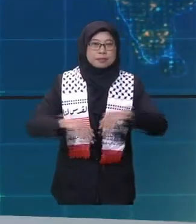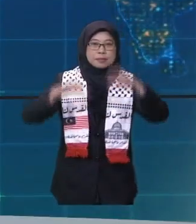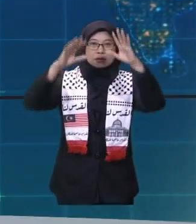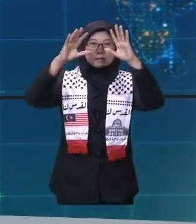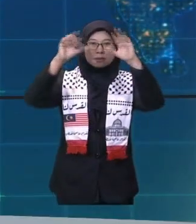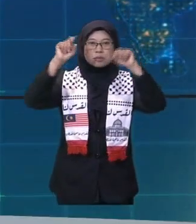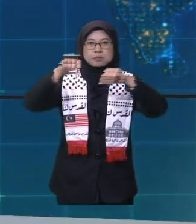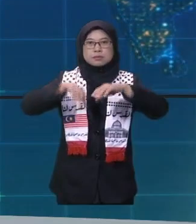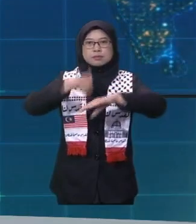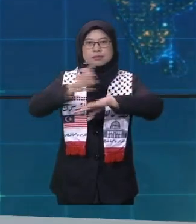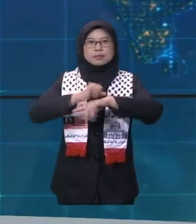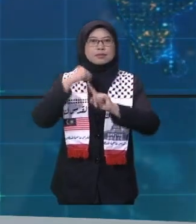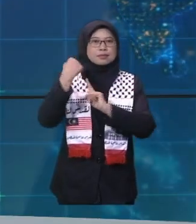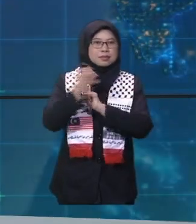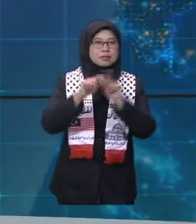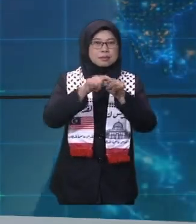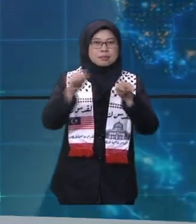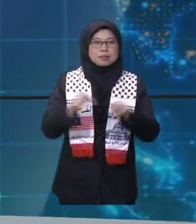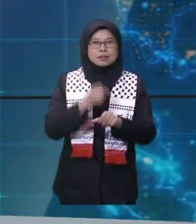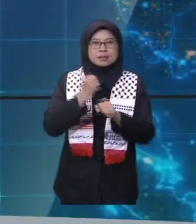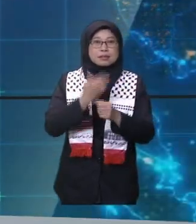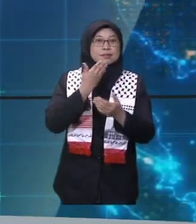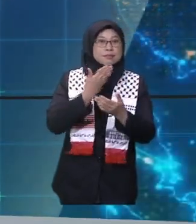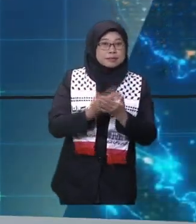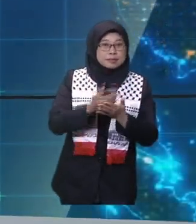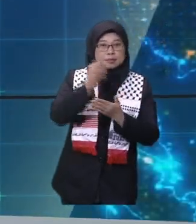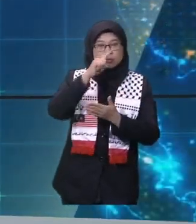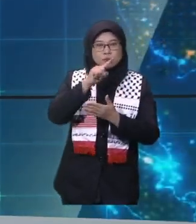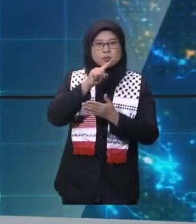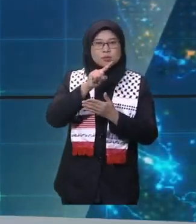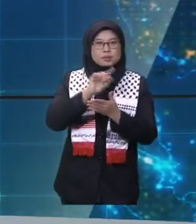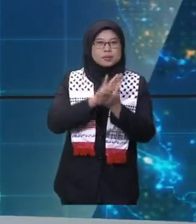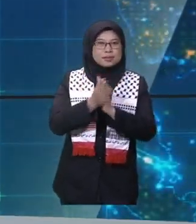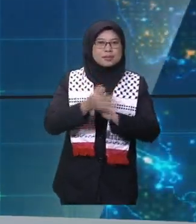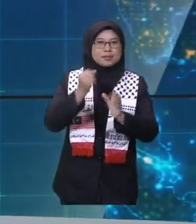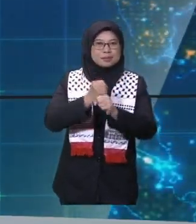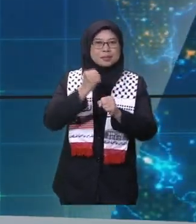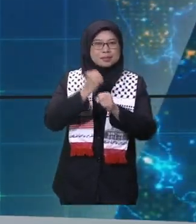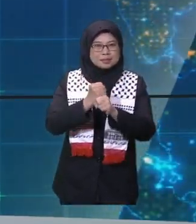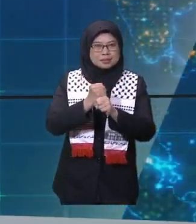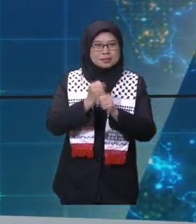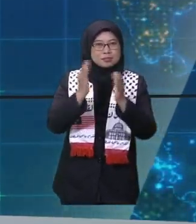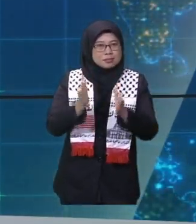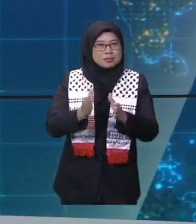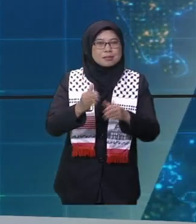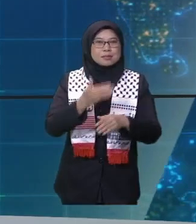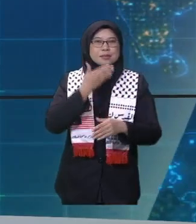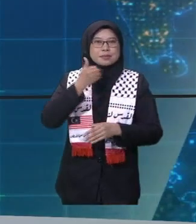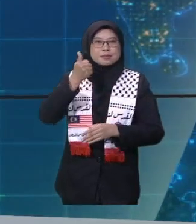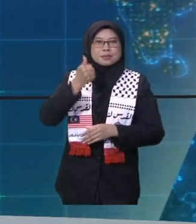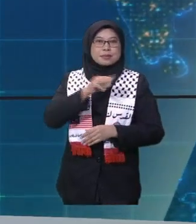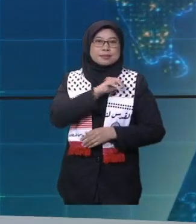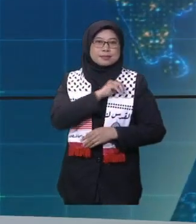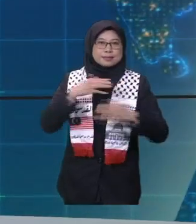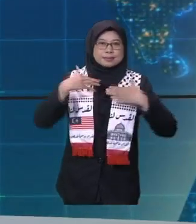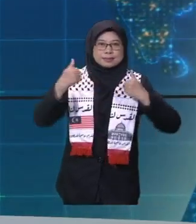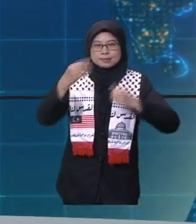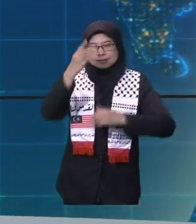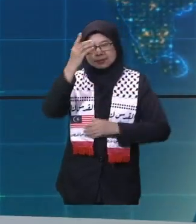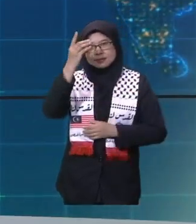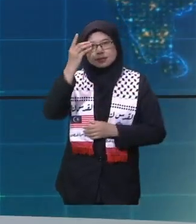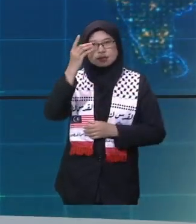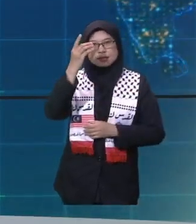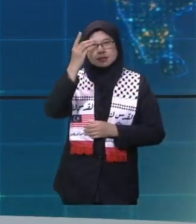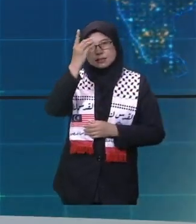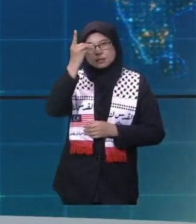majikan perlu mewujudkan suasana tempat kerja kondusif bagi melahirkan pekerja yang lebih produktif menteri kesihatan Datuk Seri dr zulkif